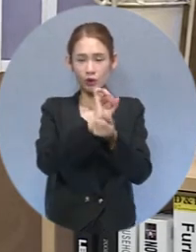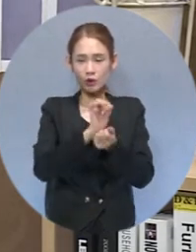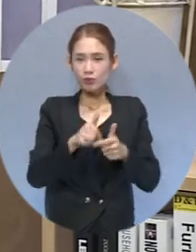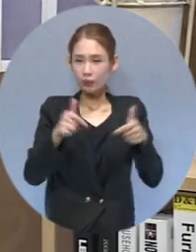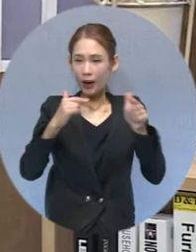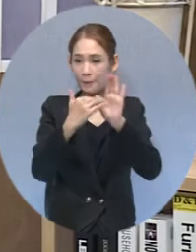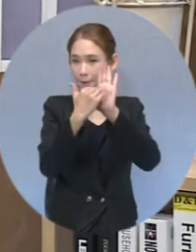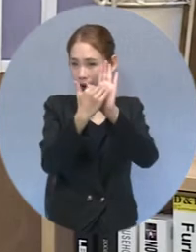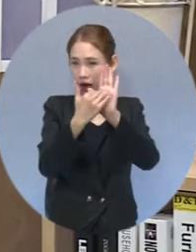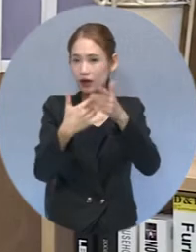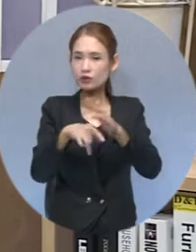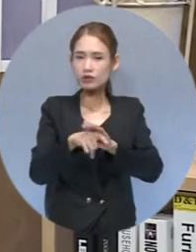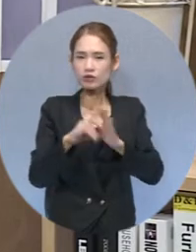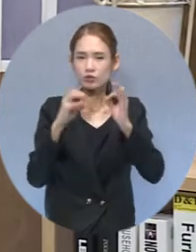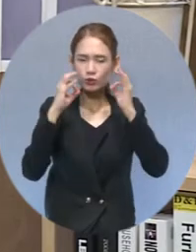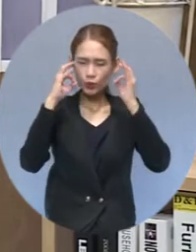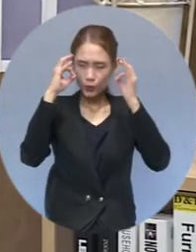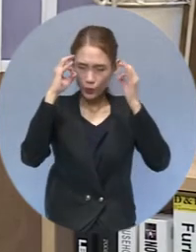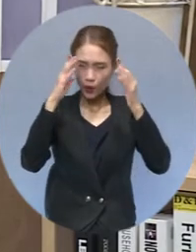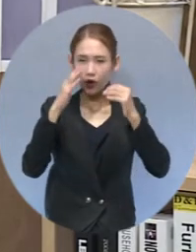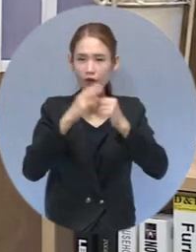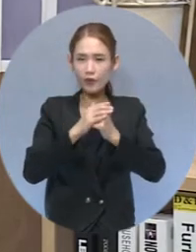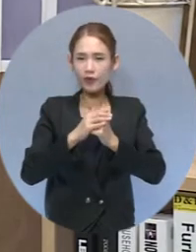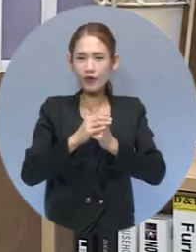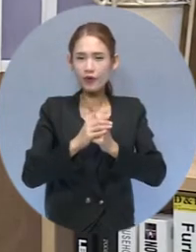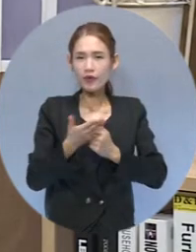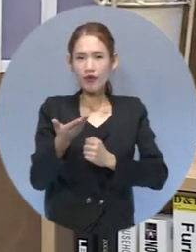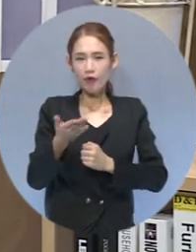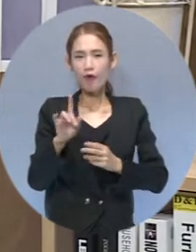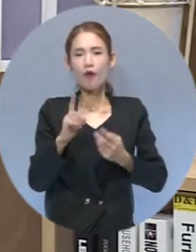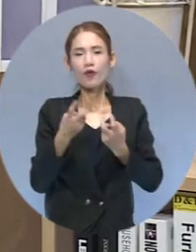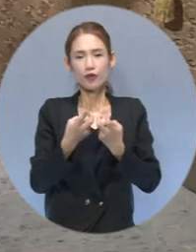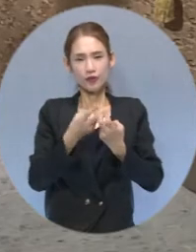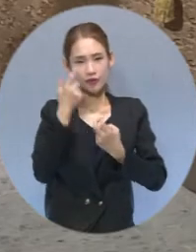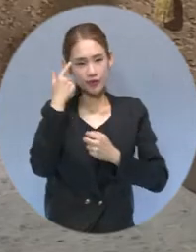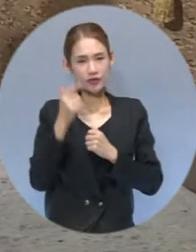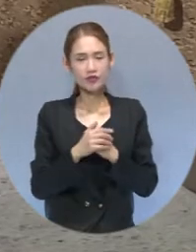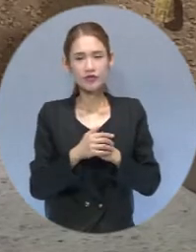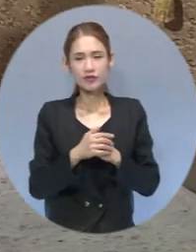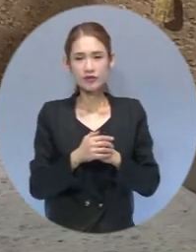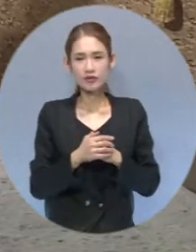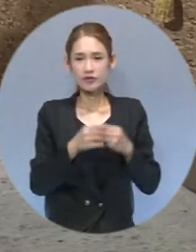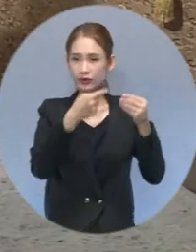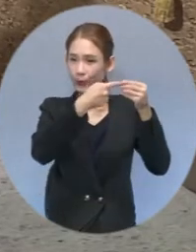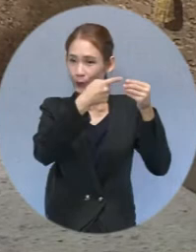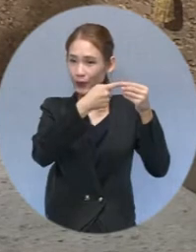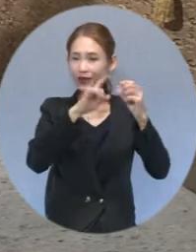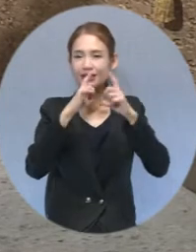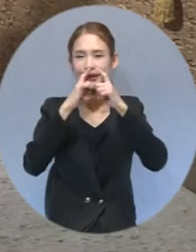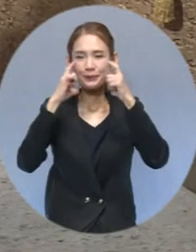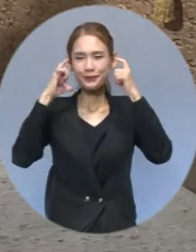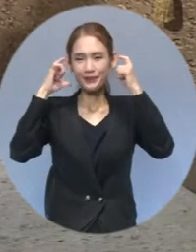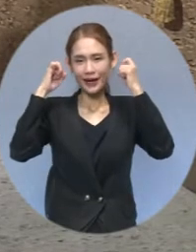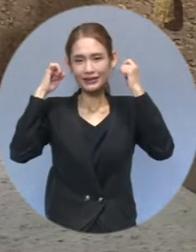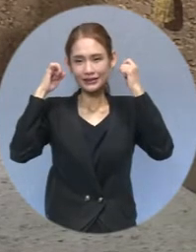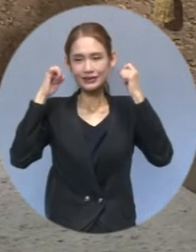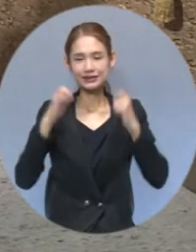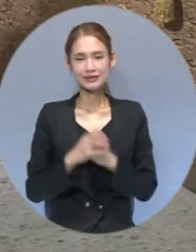또 많은 노력을 기울이고 계실 것 같은데요. 어떤 노력을 하고 계신가요? 일단은 마스크죠. 예.